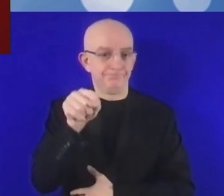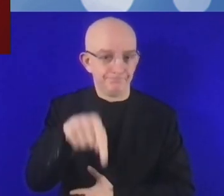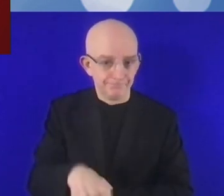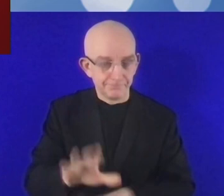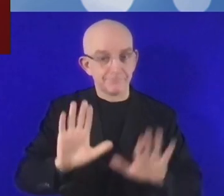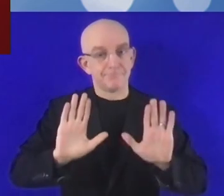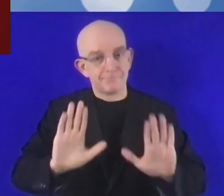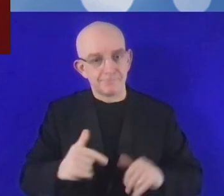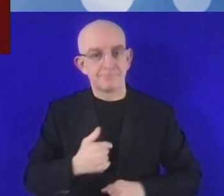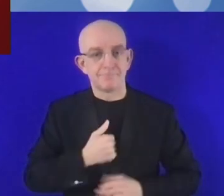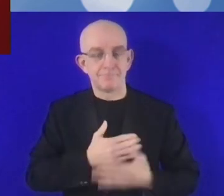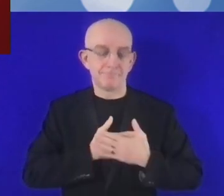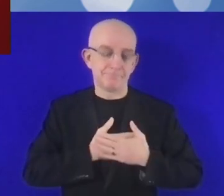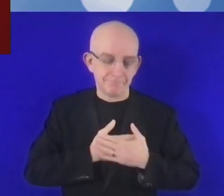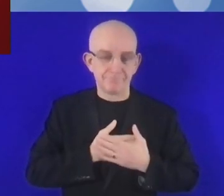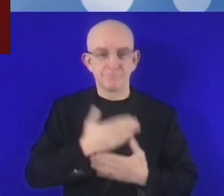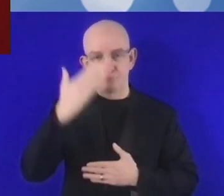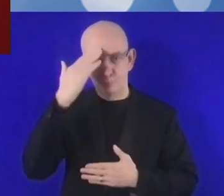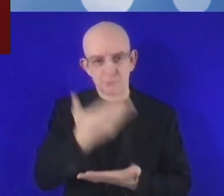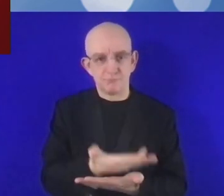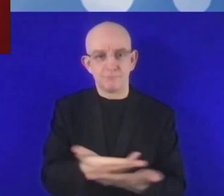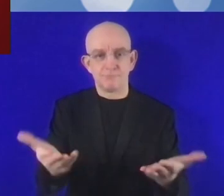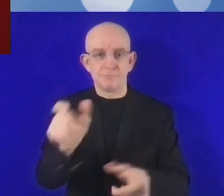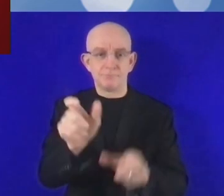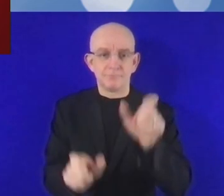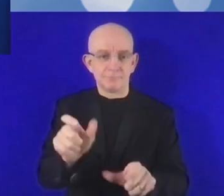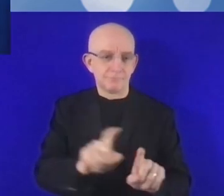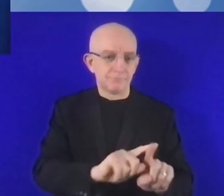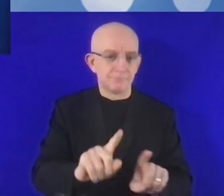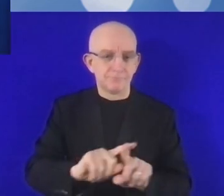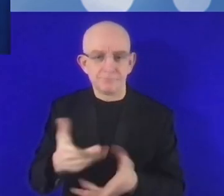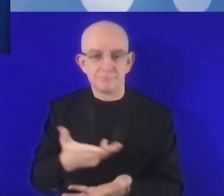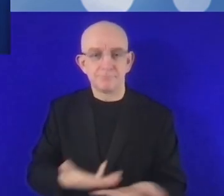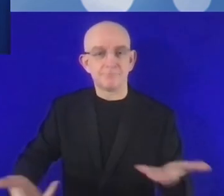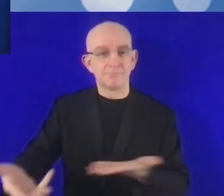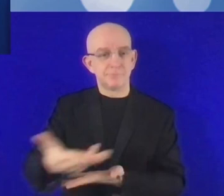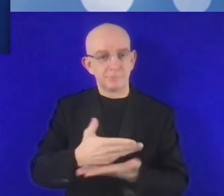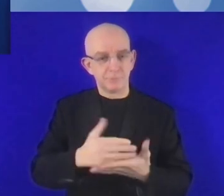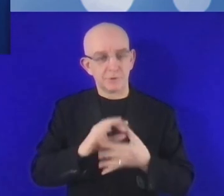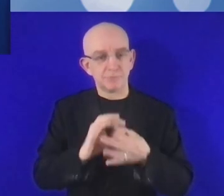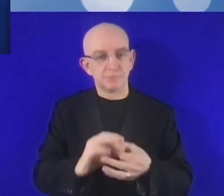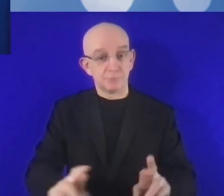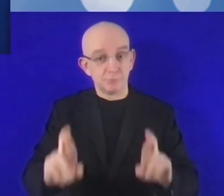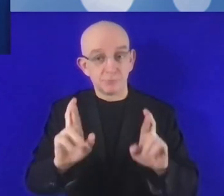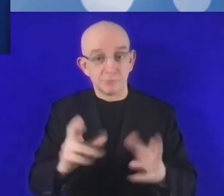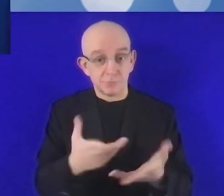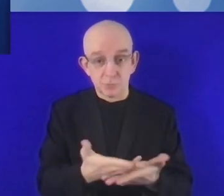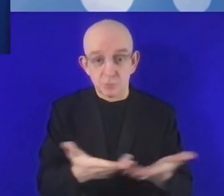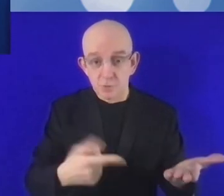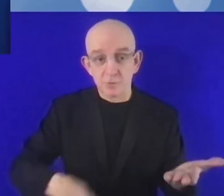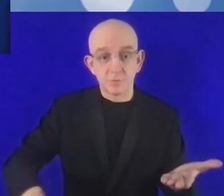большим удовлетворением могу приветствовать вас, самые авторитетное интернет-сообщество,